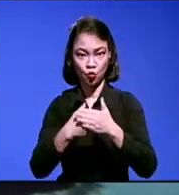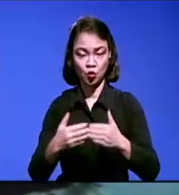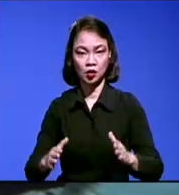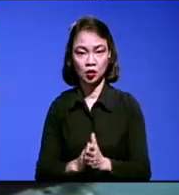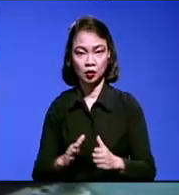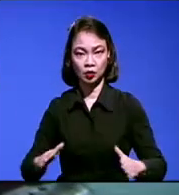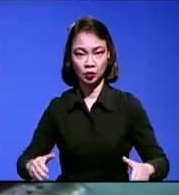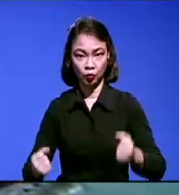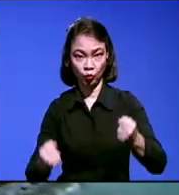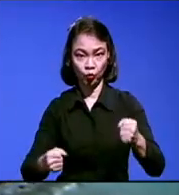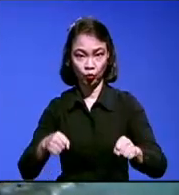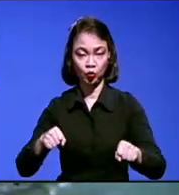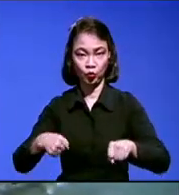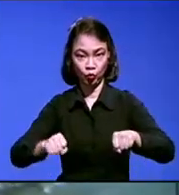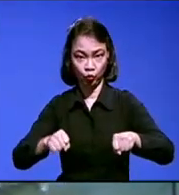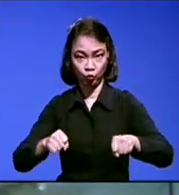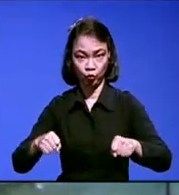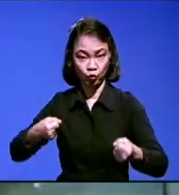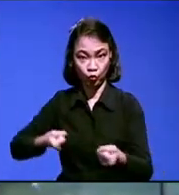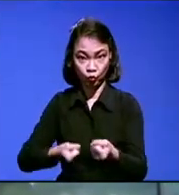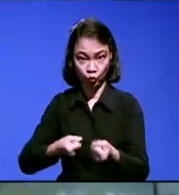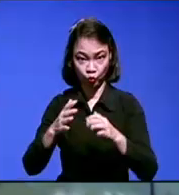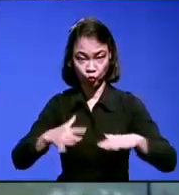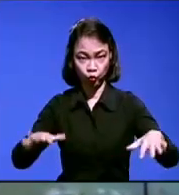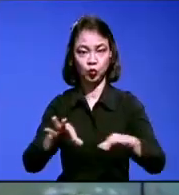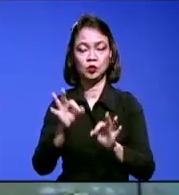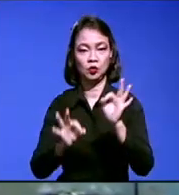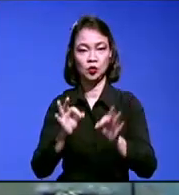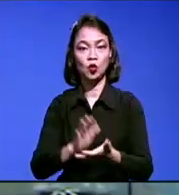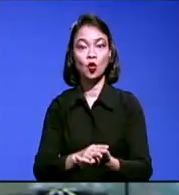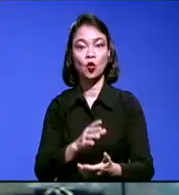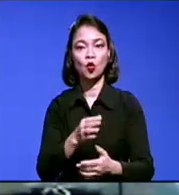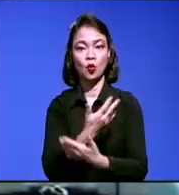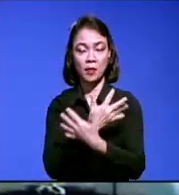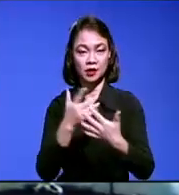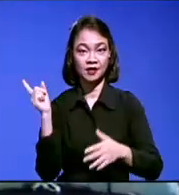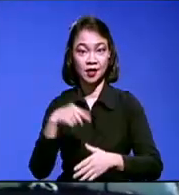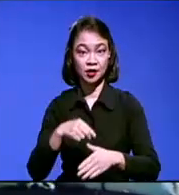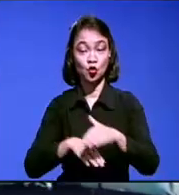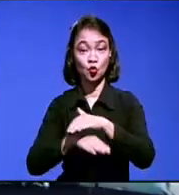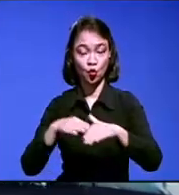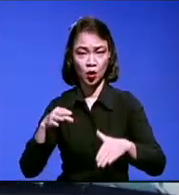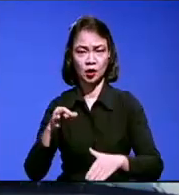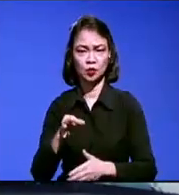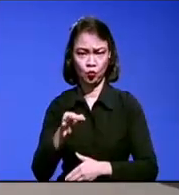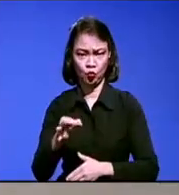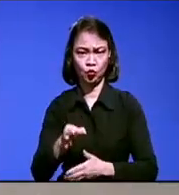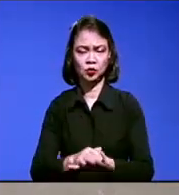melintas disemprot cairan disinfektan. Warga dari luar Bogor yang masuk ke puncak diminta mengisolasi diri.